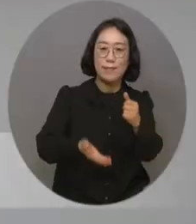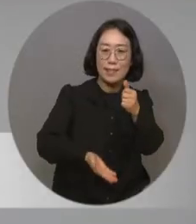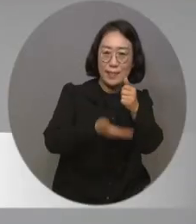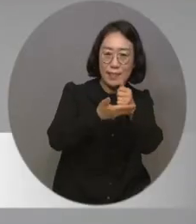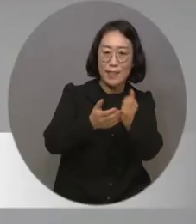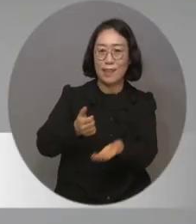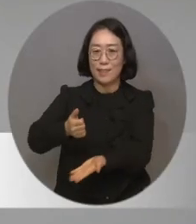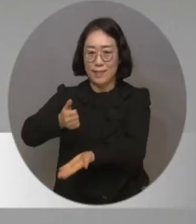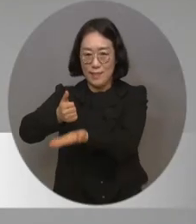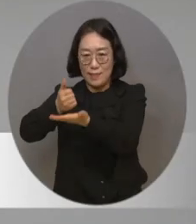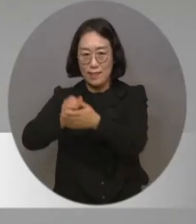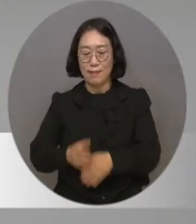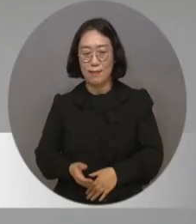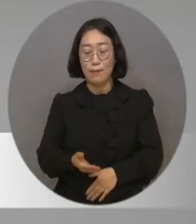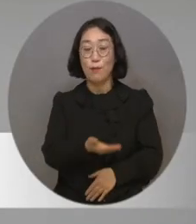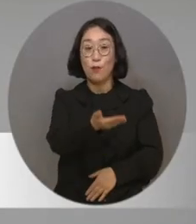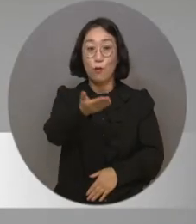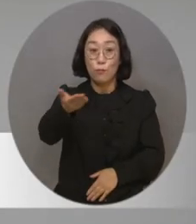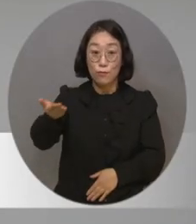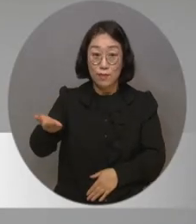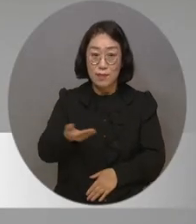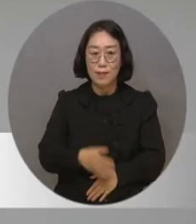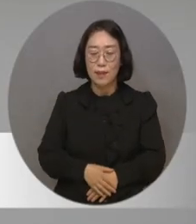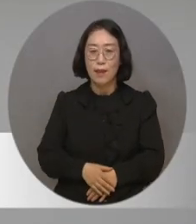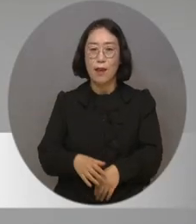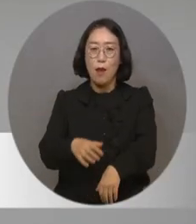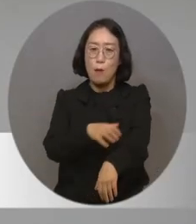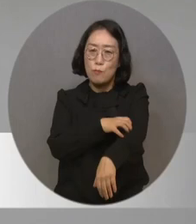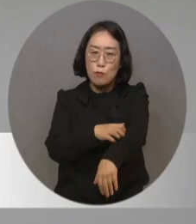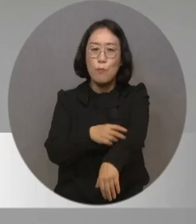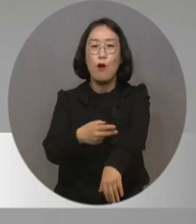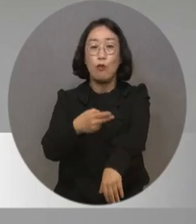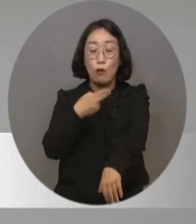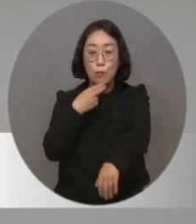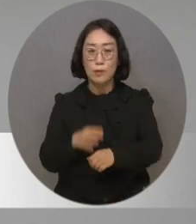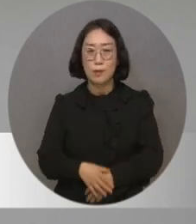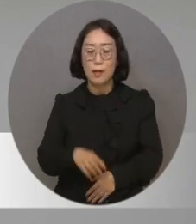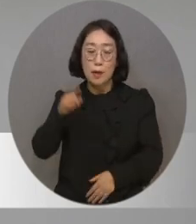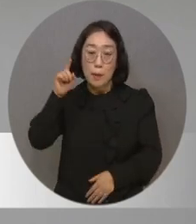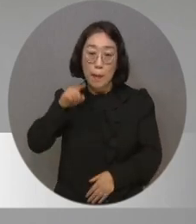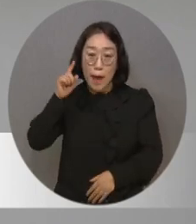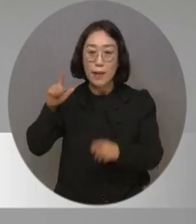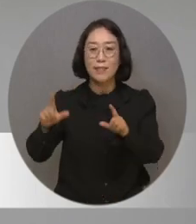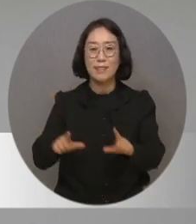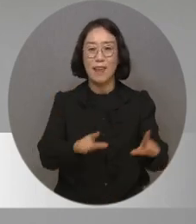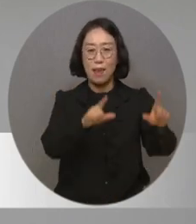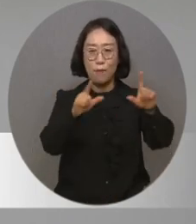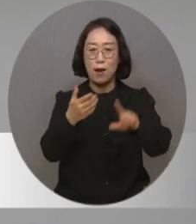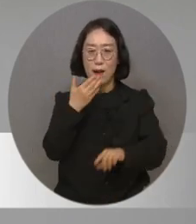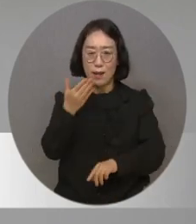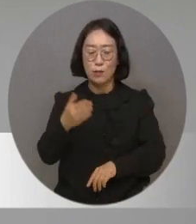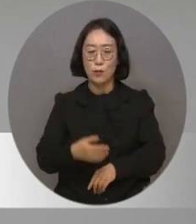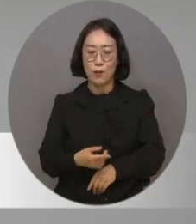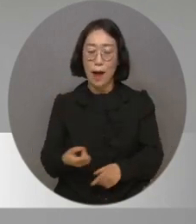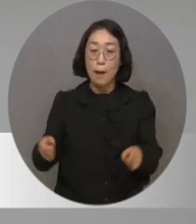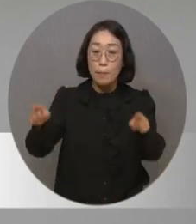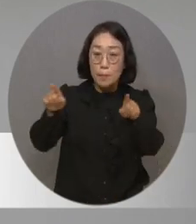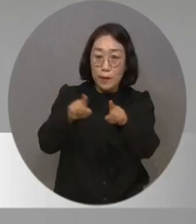칭찬했습니다. 장애인분들이 편안하고 불편 없이 일상생활을 할 수 있도록 곁에서